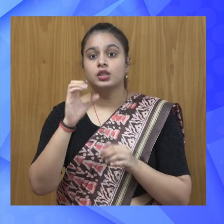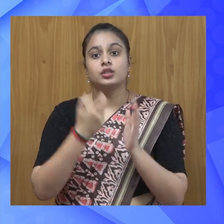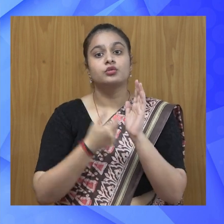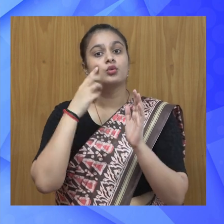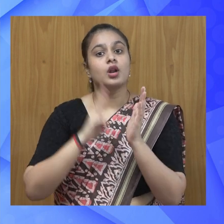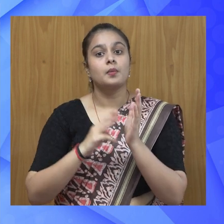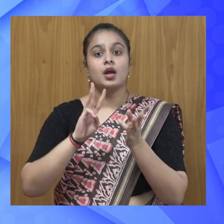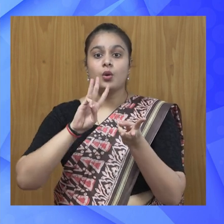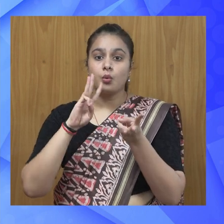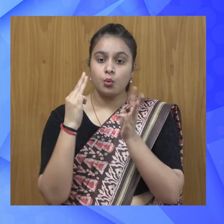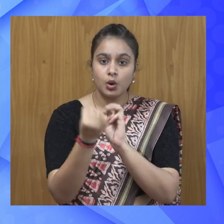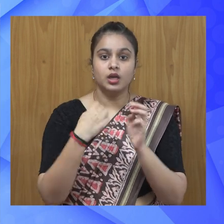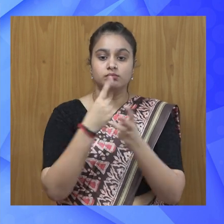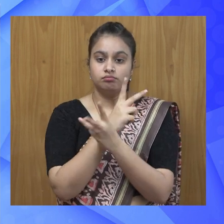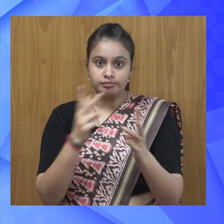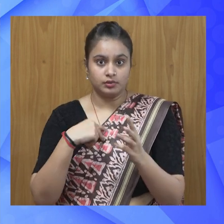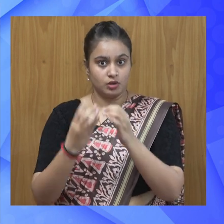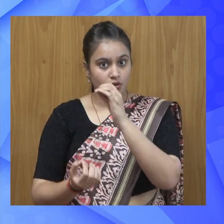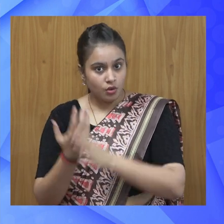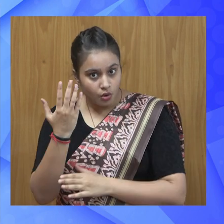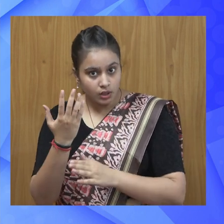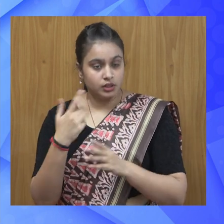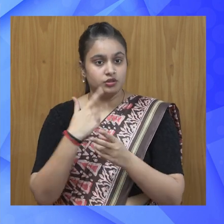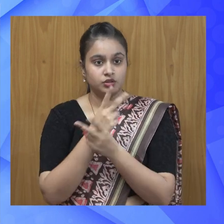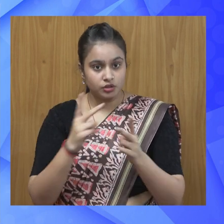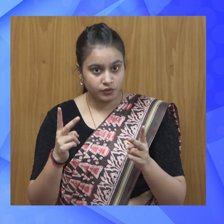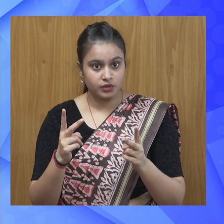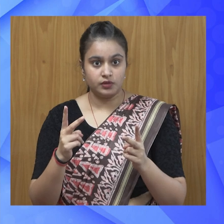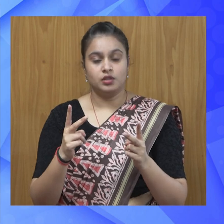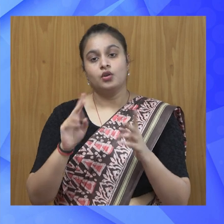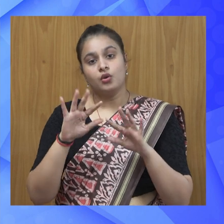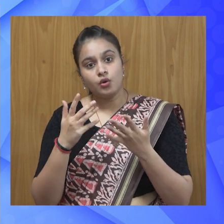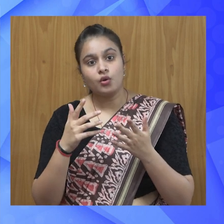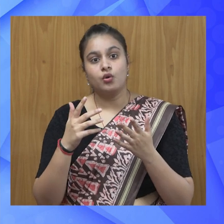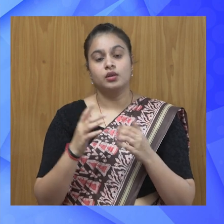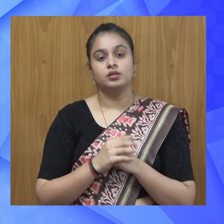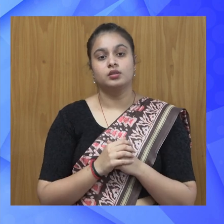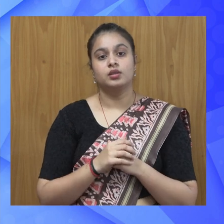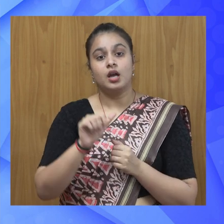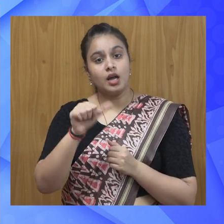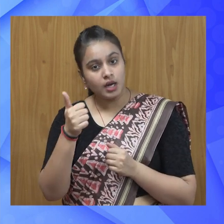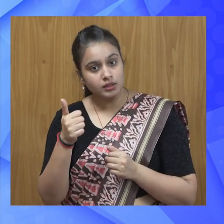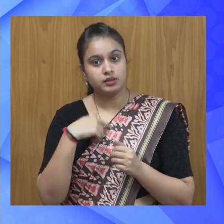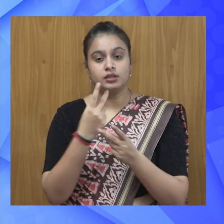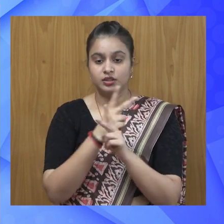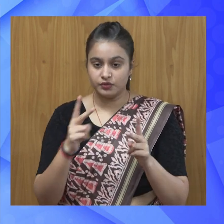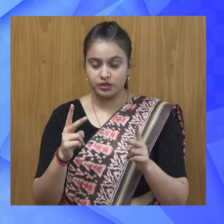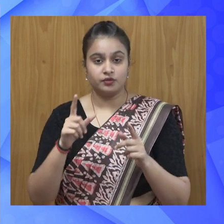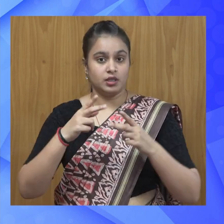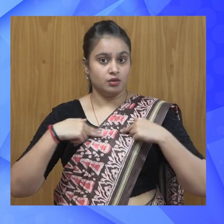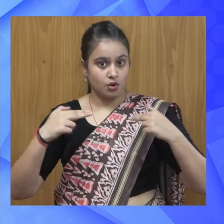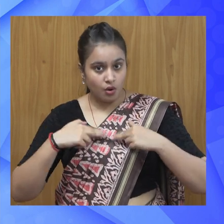world. All agencies, whether they are the organization change or the law enforcement